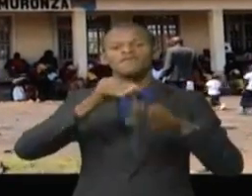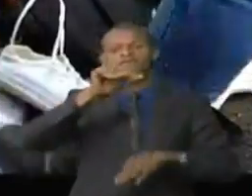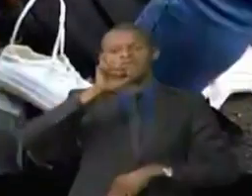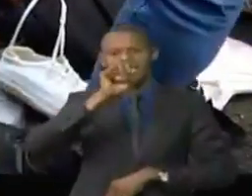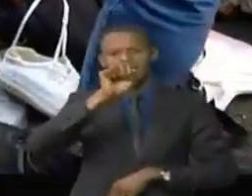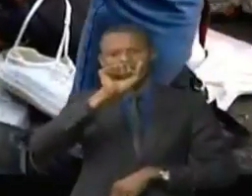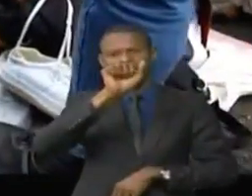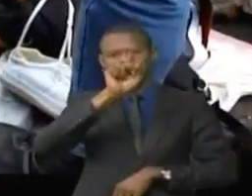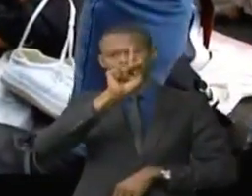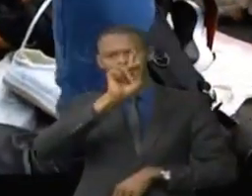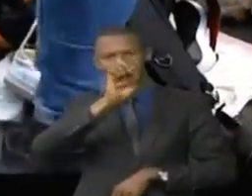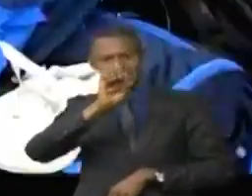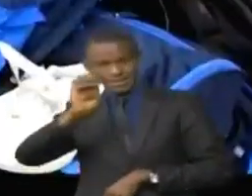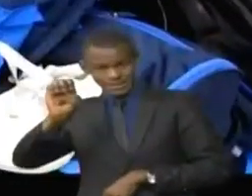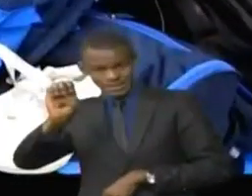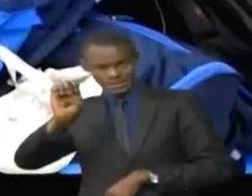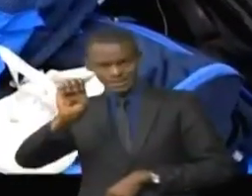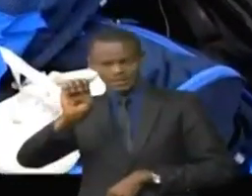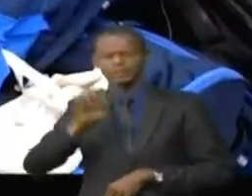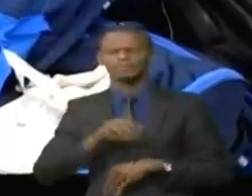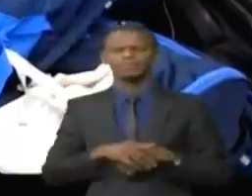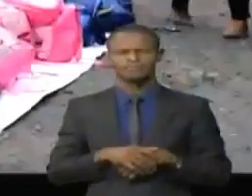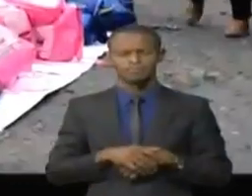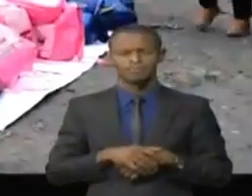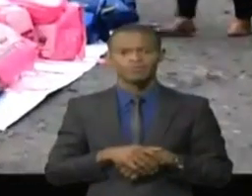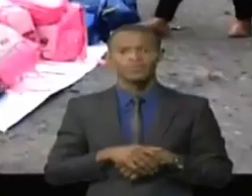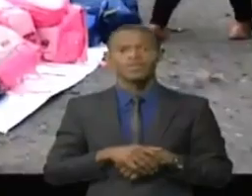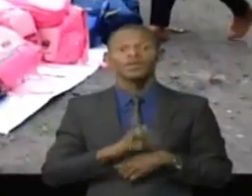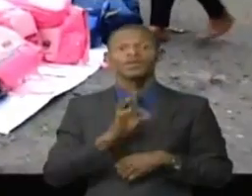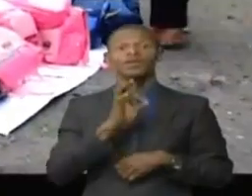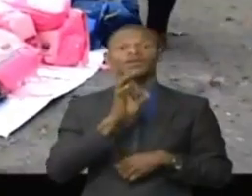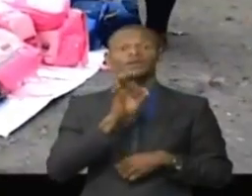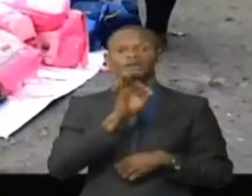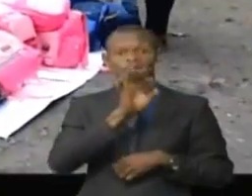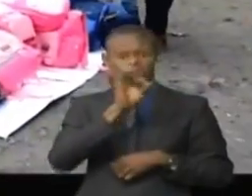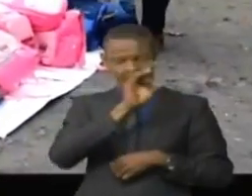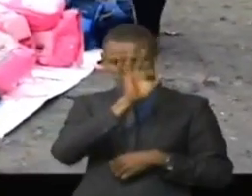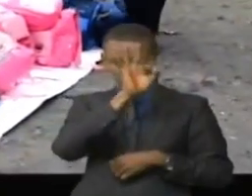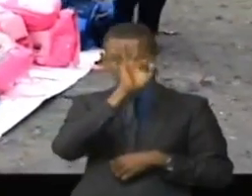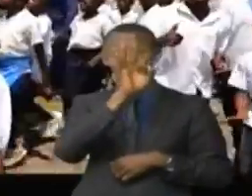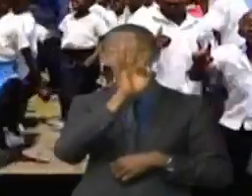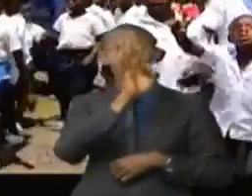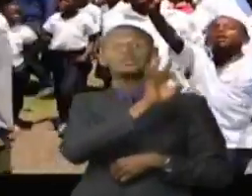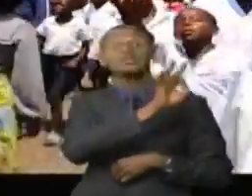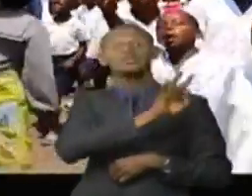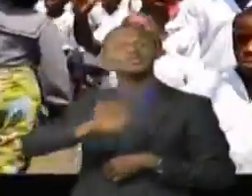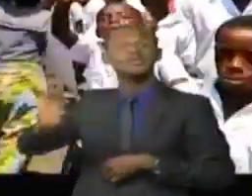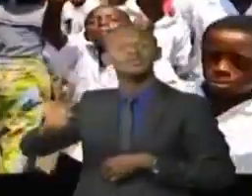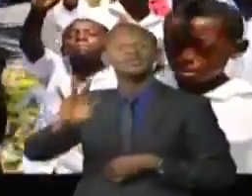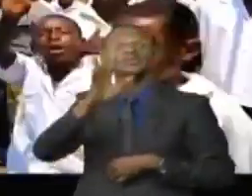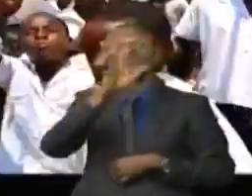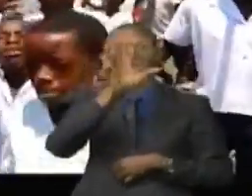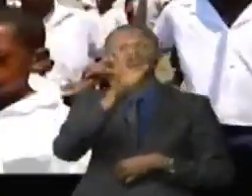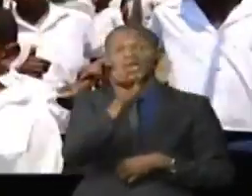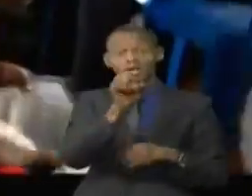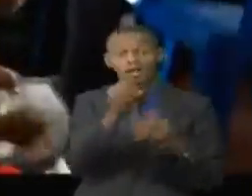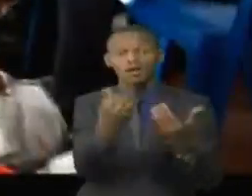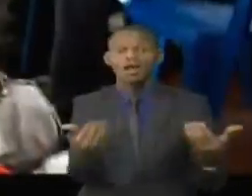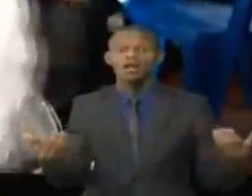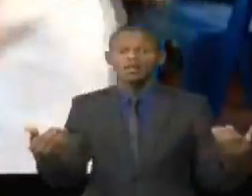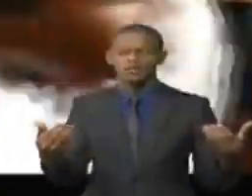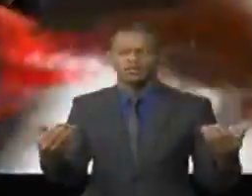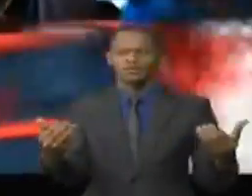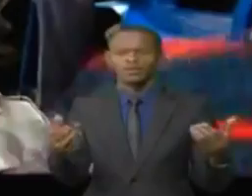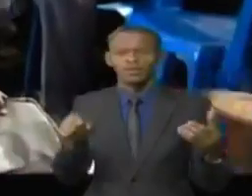scolaires distribuées à plus de 950 enfants identifiés à Sake, tous déplacés de guerre infligée à la RDC par le Rwanda via